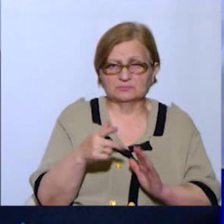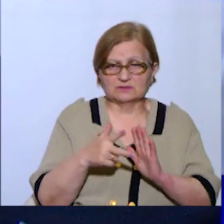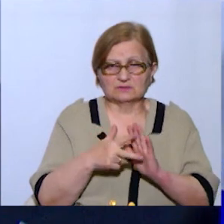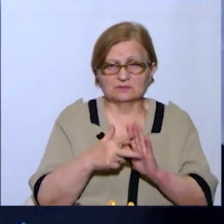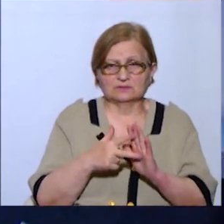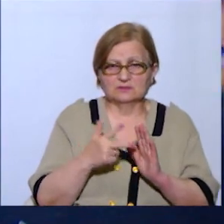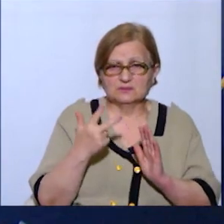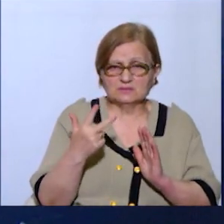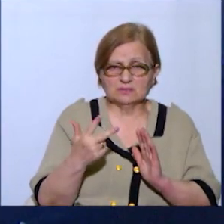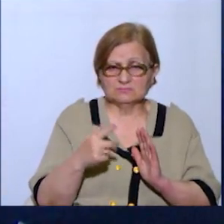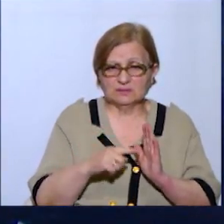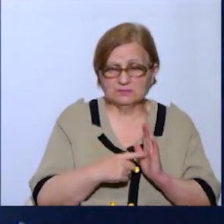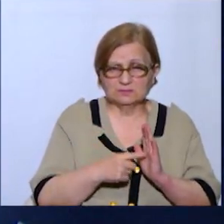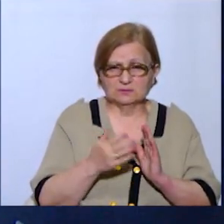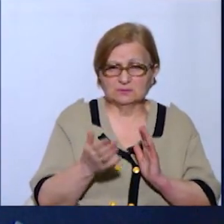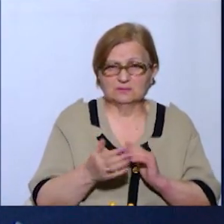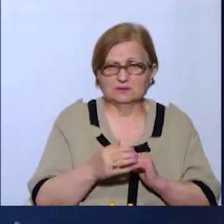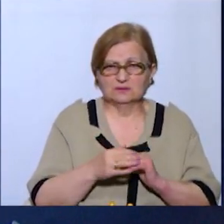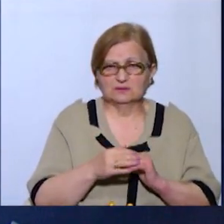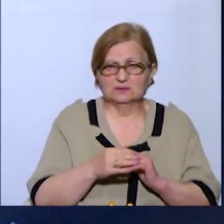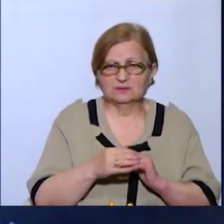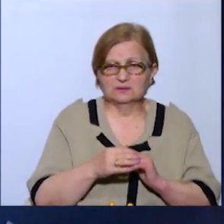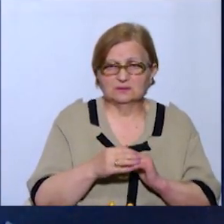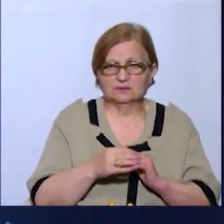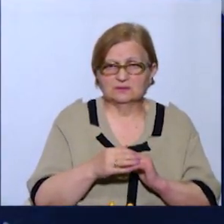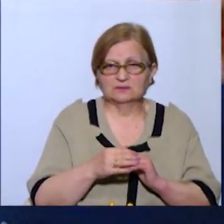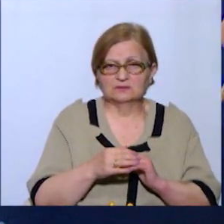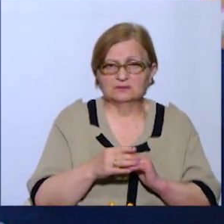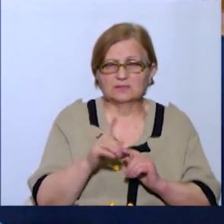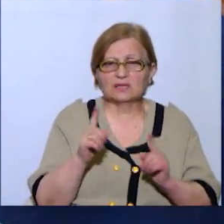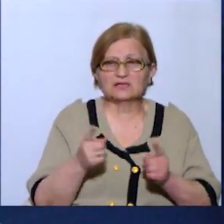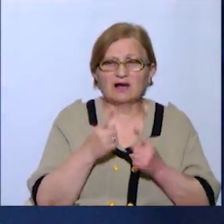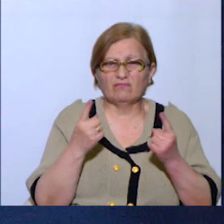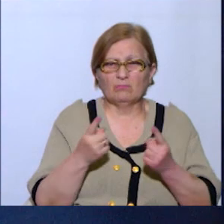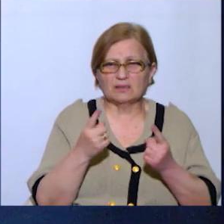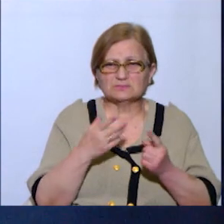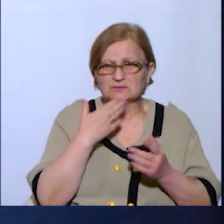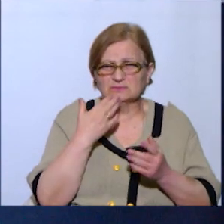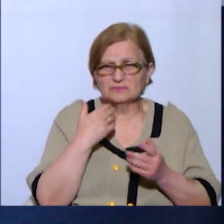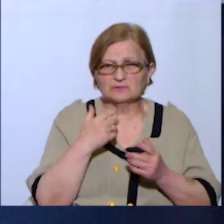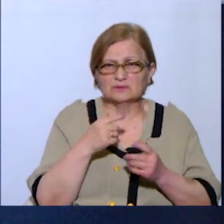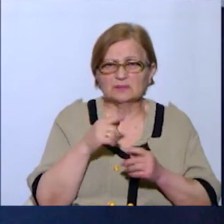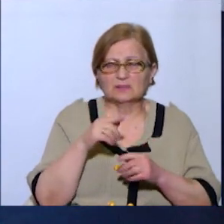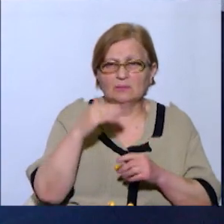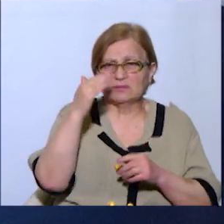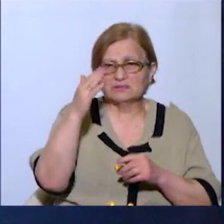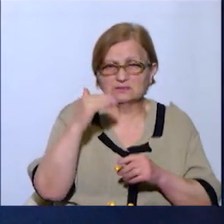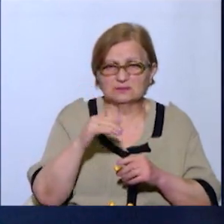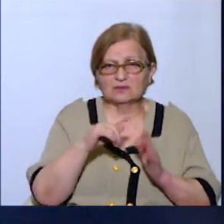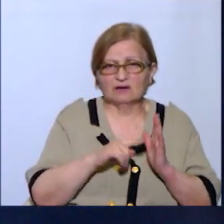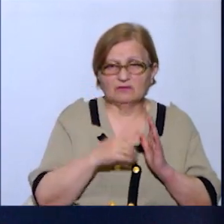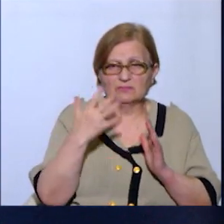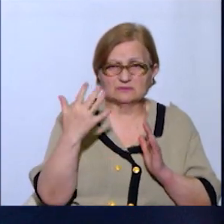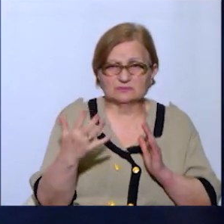0.8ჯერ 3-თან. რაც მოკლედ გავამარტივოთ ახლა ესენი, მრიცხველი და მნიშვნელი 5-ზე რო